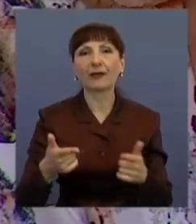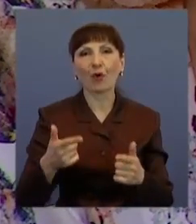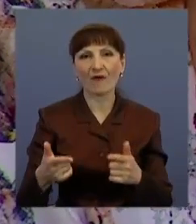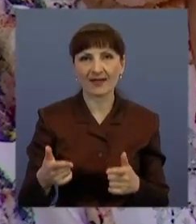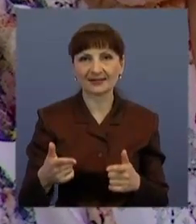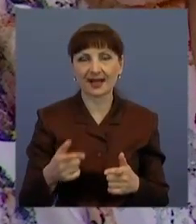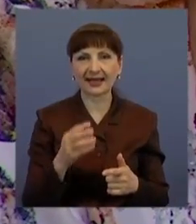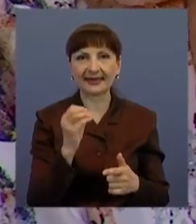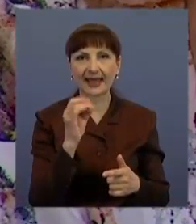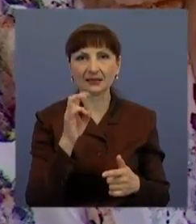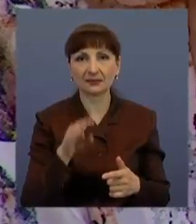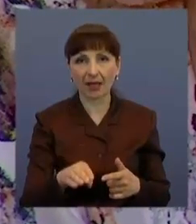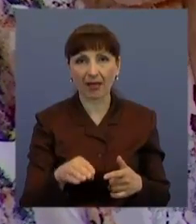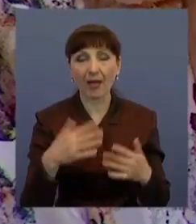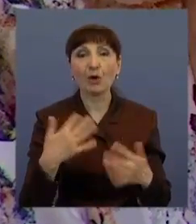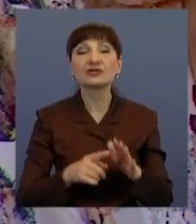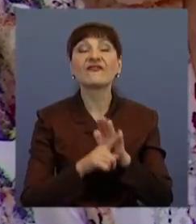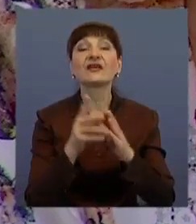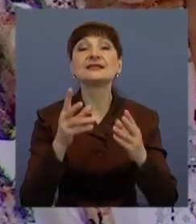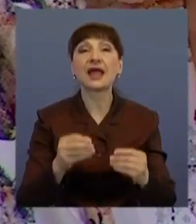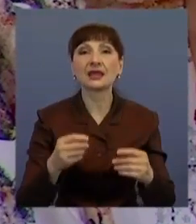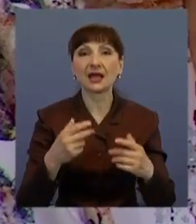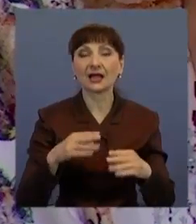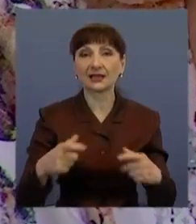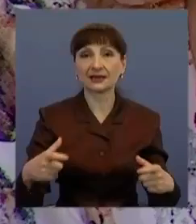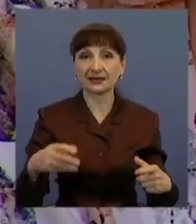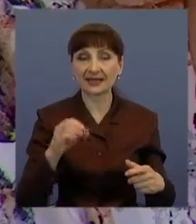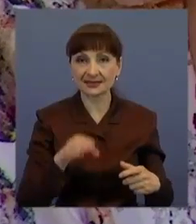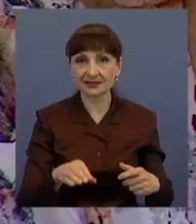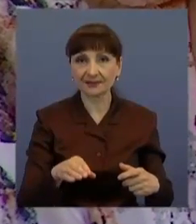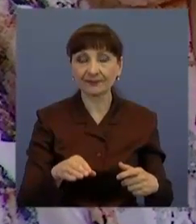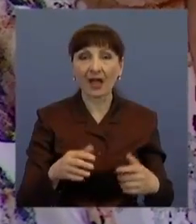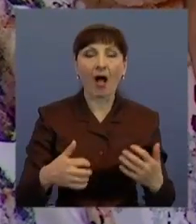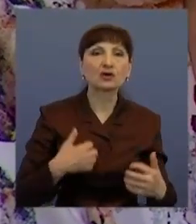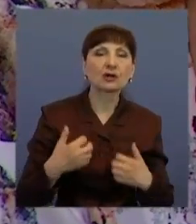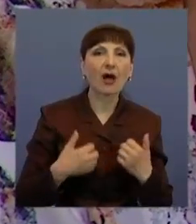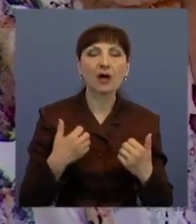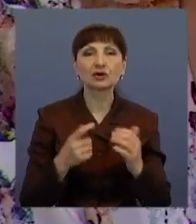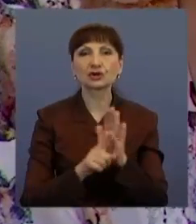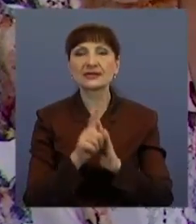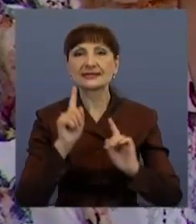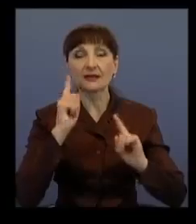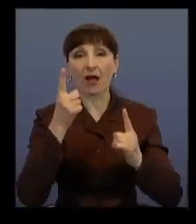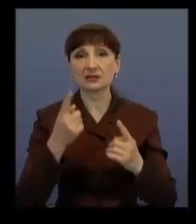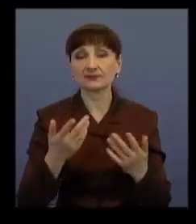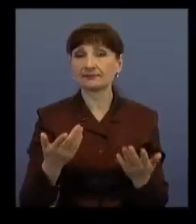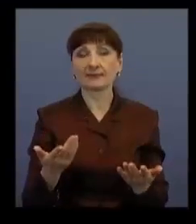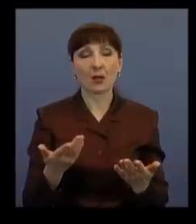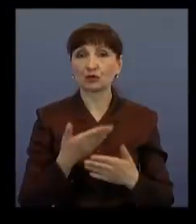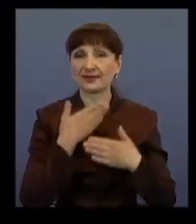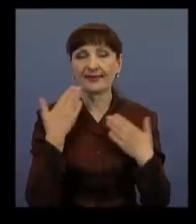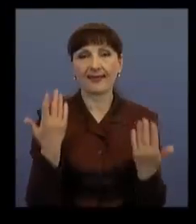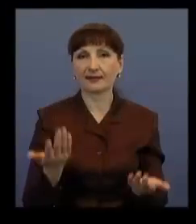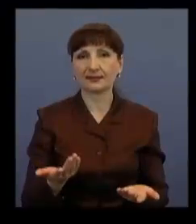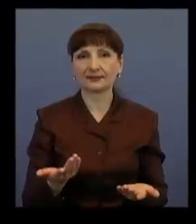тестированию. Так что уже прям в день тестирования создавать какие-то ажиотажи или там стрессы какие-то нет